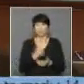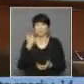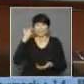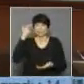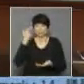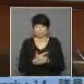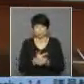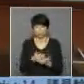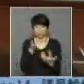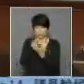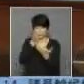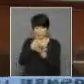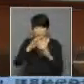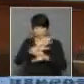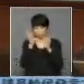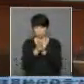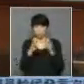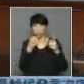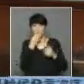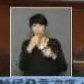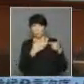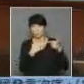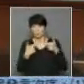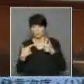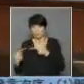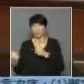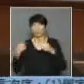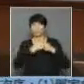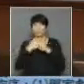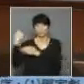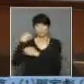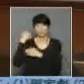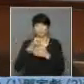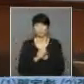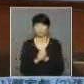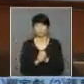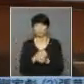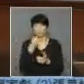香港整體的持續競爭力，更加會令到香港一蹶不振。